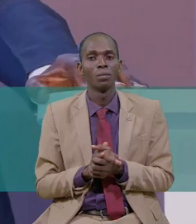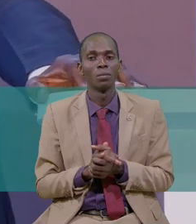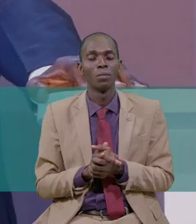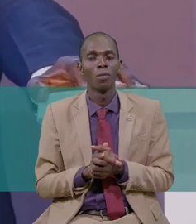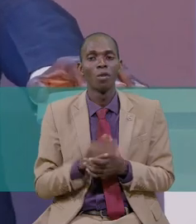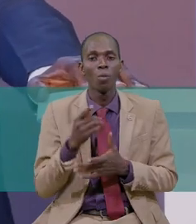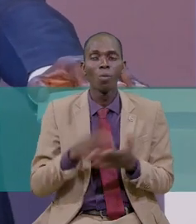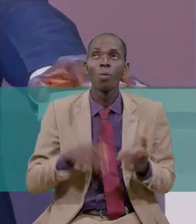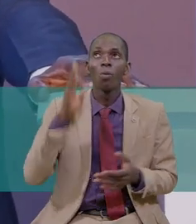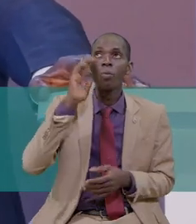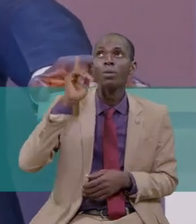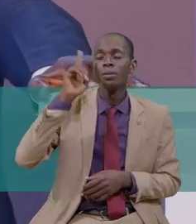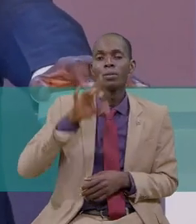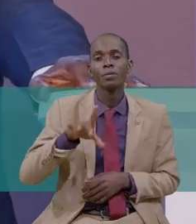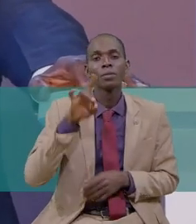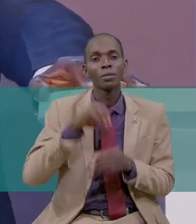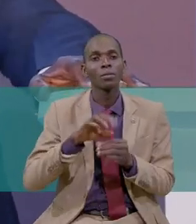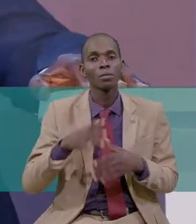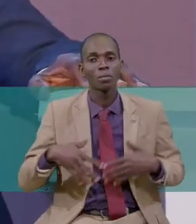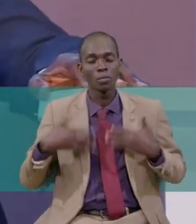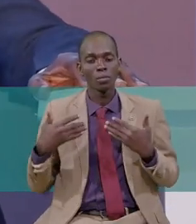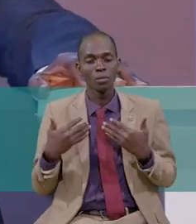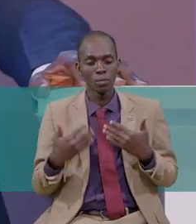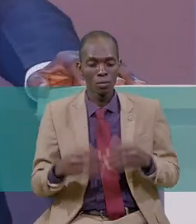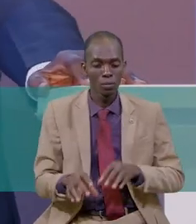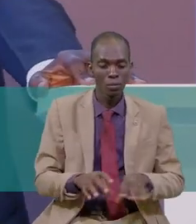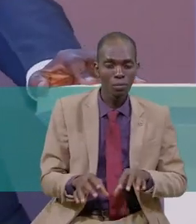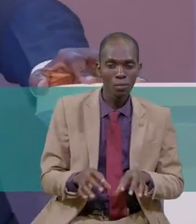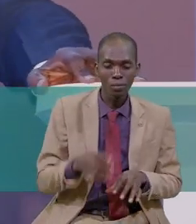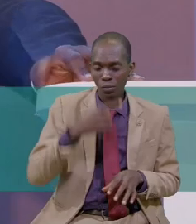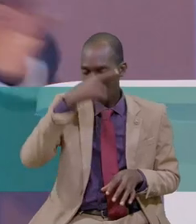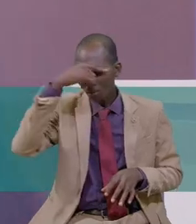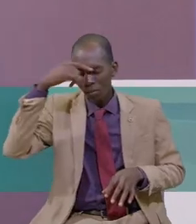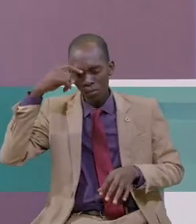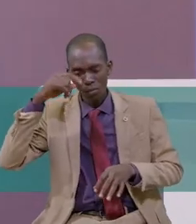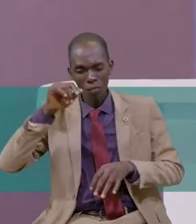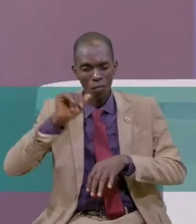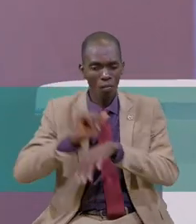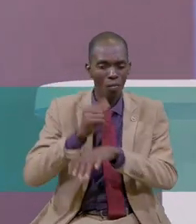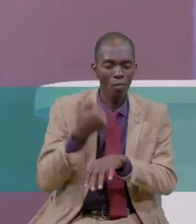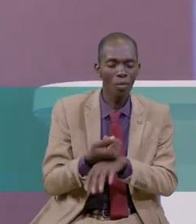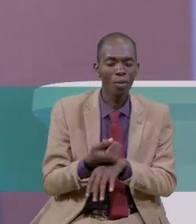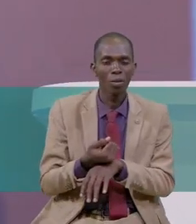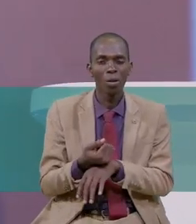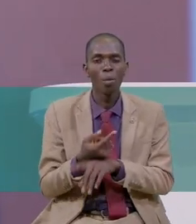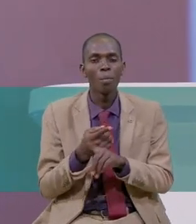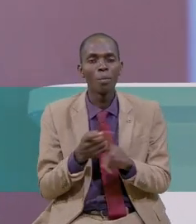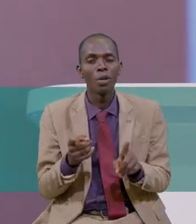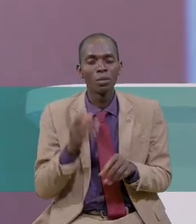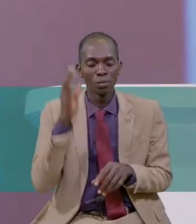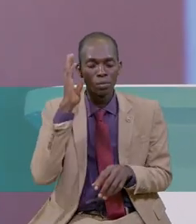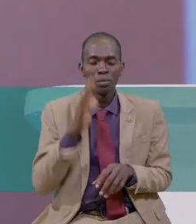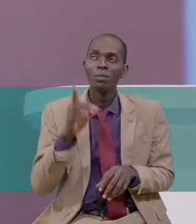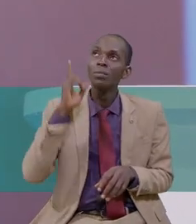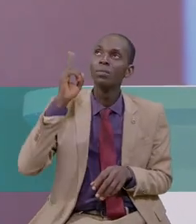Les activités, les sueurs, courant par-ci, par-là, mais va-t-il trouver la foi sur